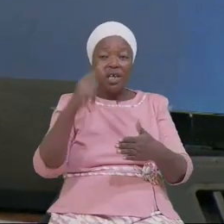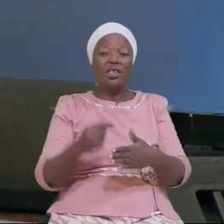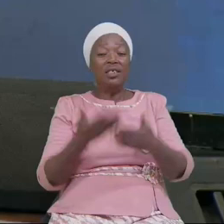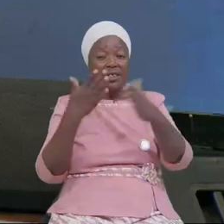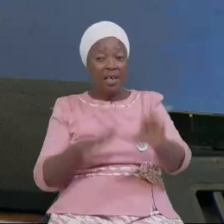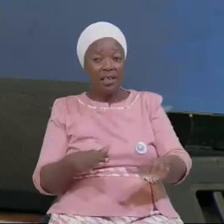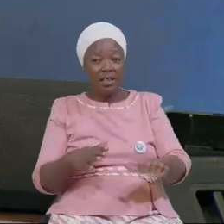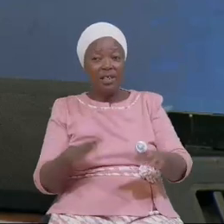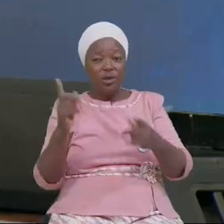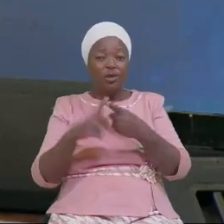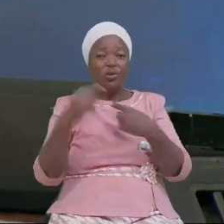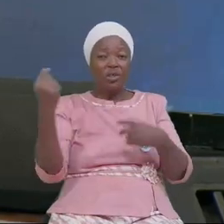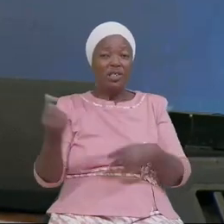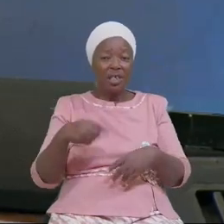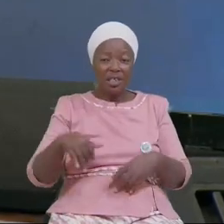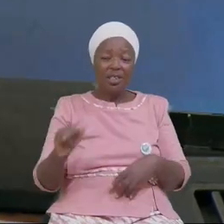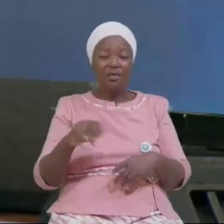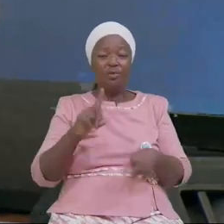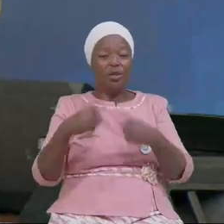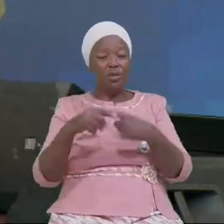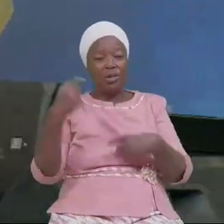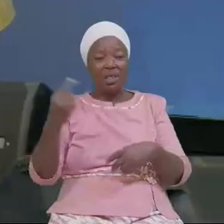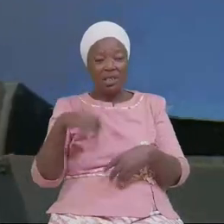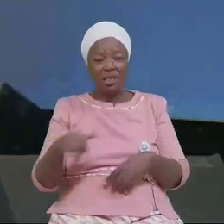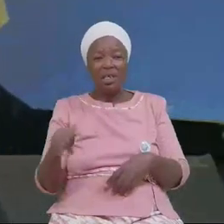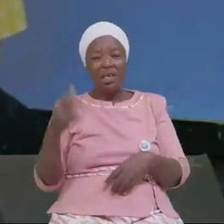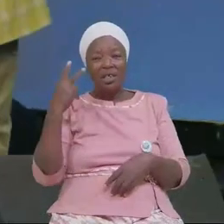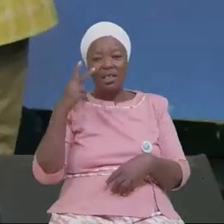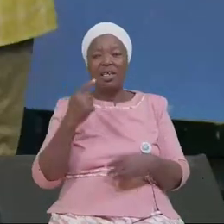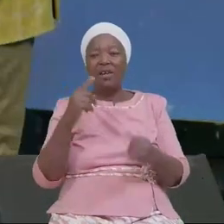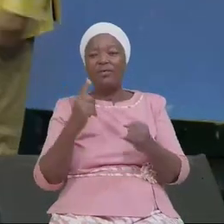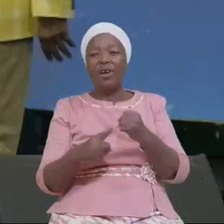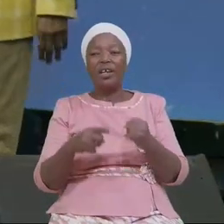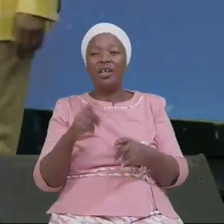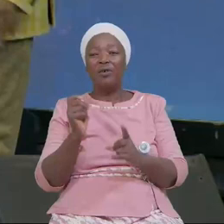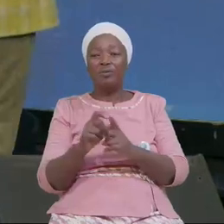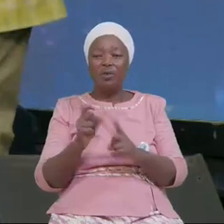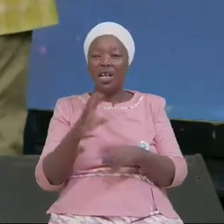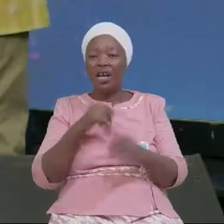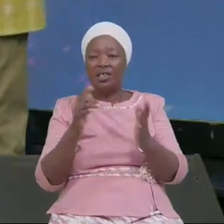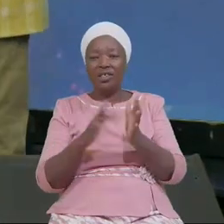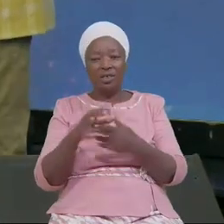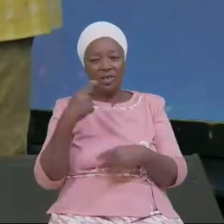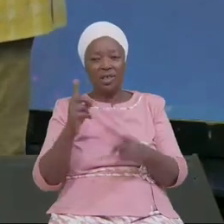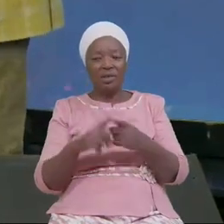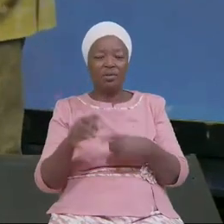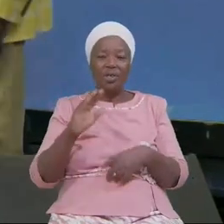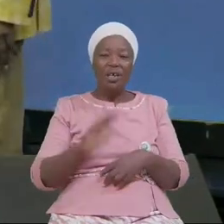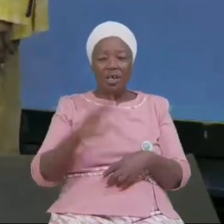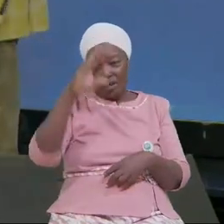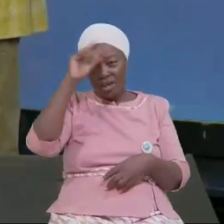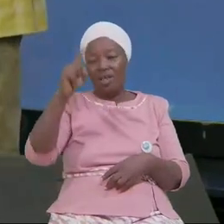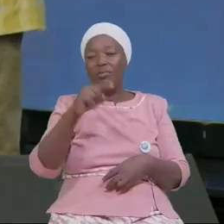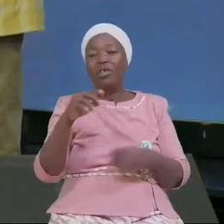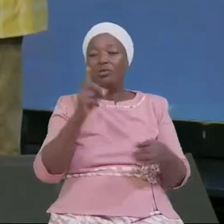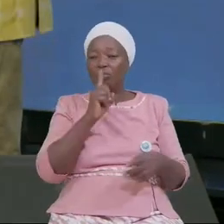à l'éternité. Voyons la parole finale là. Jésus lui répondit, « Je te le dis